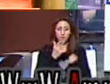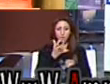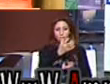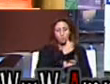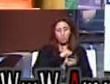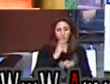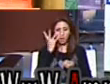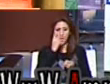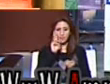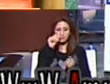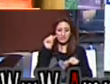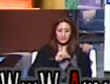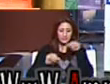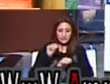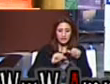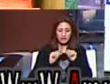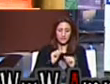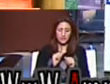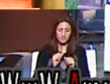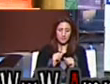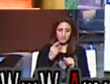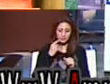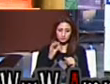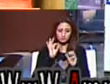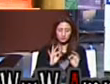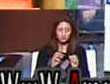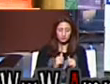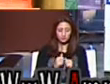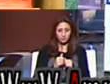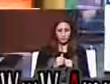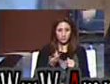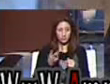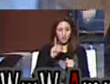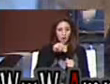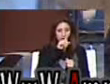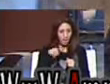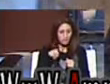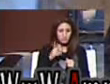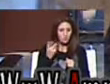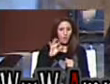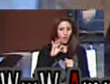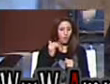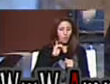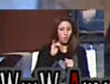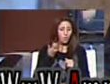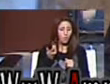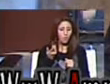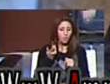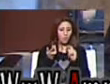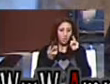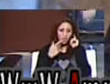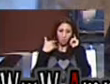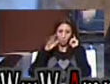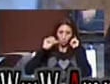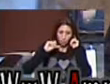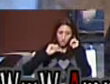اللي فيها التركيبه دي اللي هي المركب ده يعني هذه الادويه دكتور ضاره ولا تحسبا بس؟ لا هي تحسبا في الحقيقه انت عارف اغلب